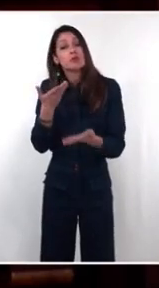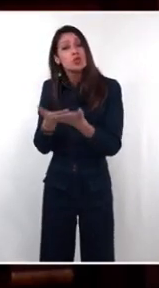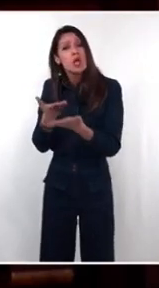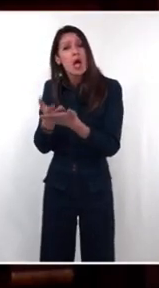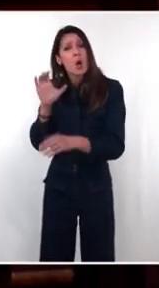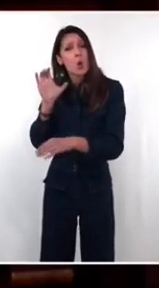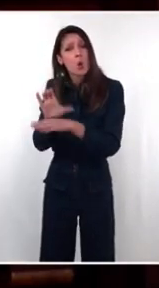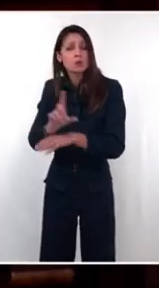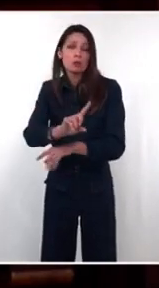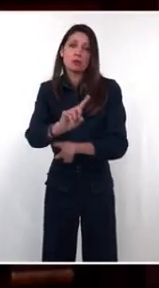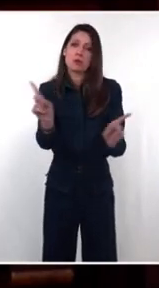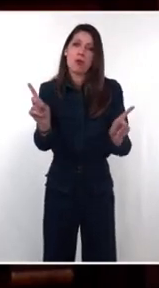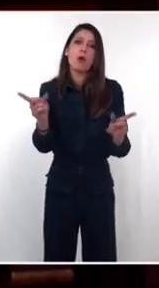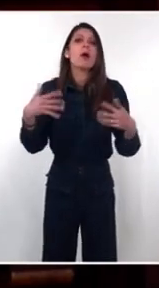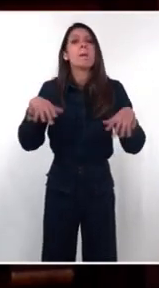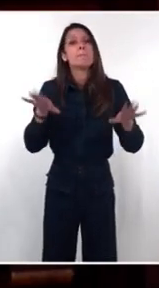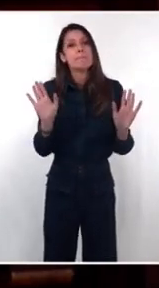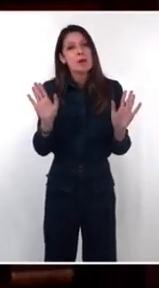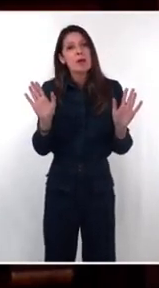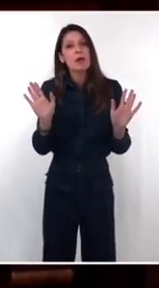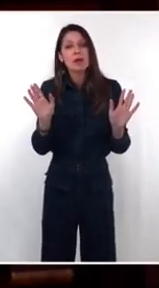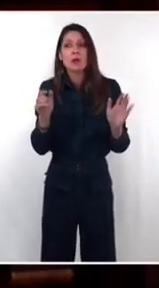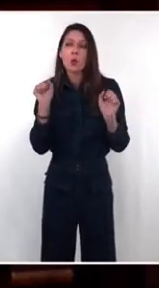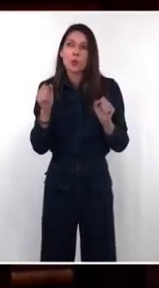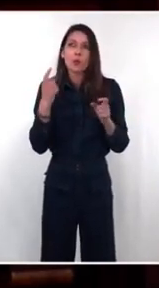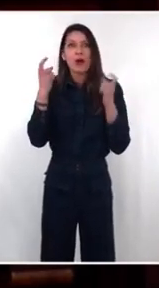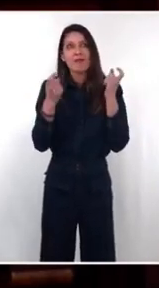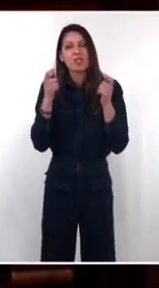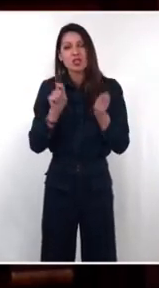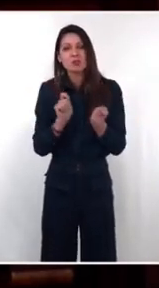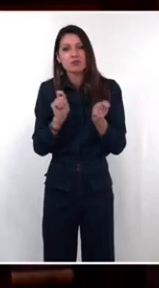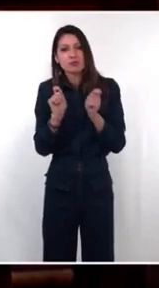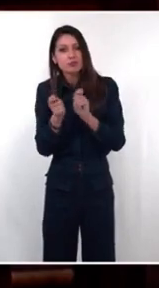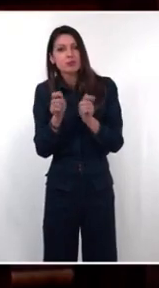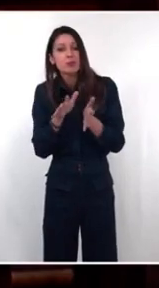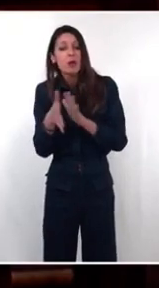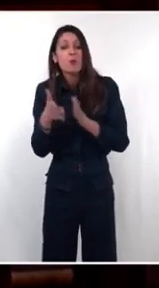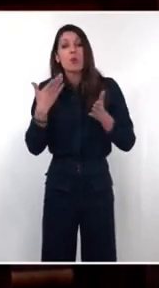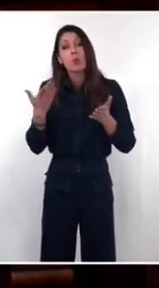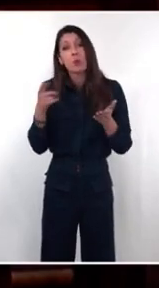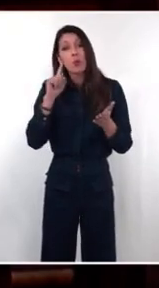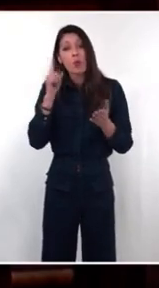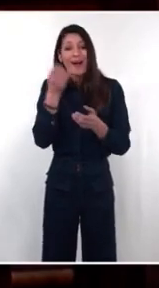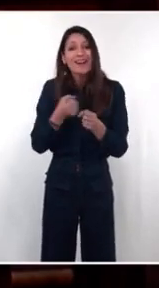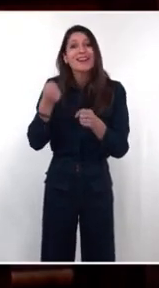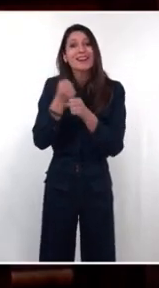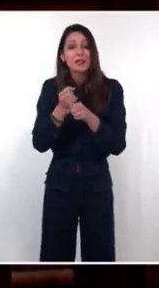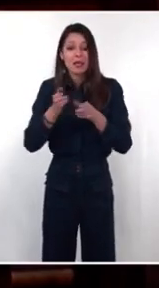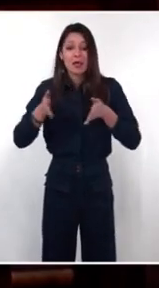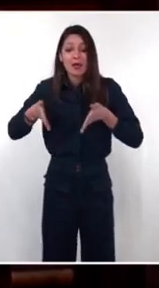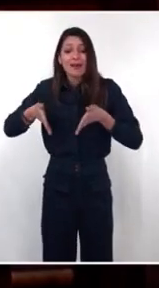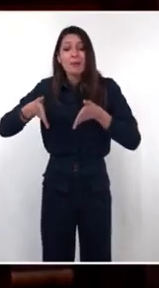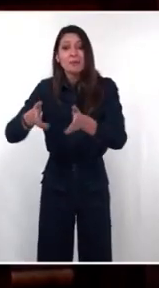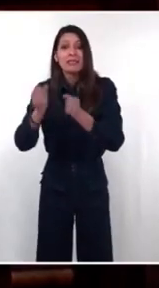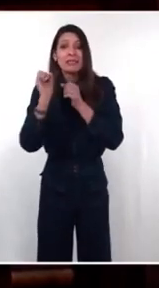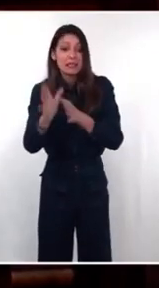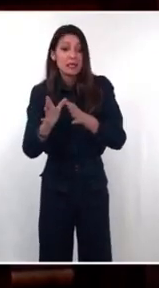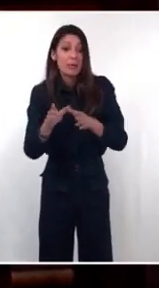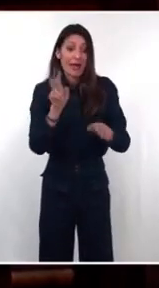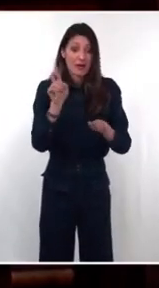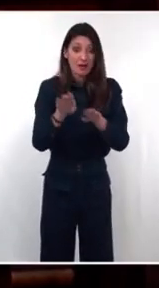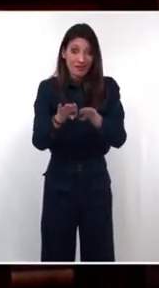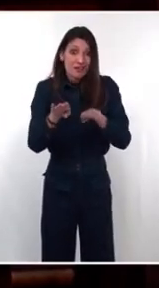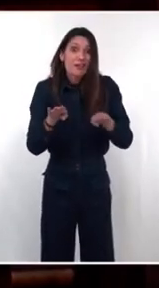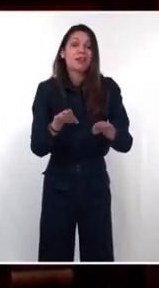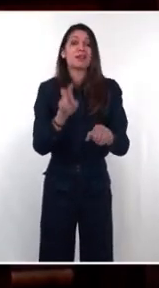mais qu'en tous les cas, il pouvait être revu et que l'aménagement d'une piste cyclable avec un maintien de double sens, à mon avis, mais je ne suis